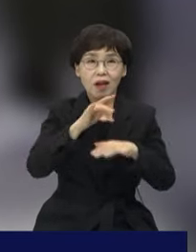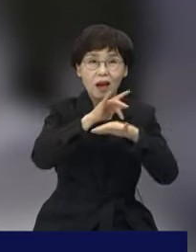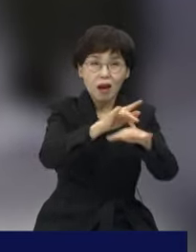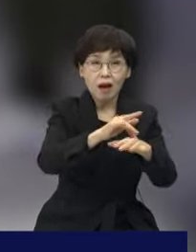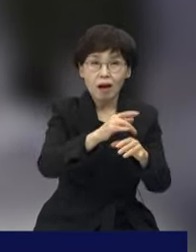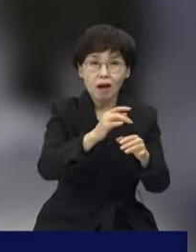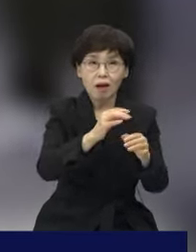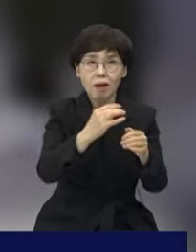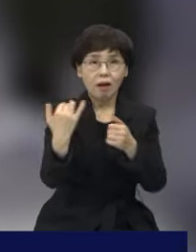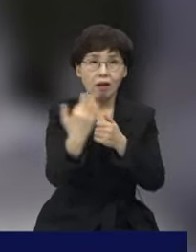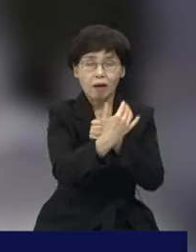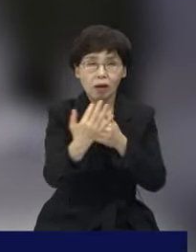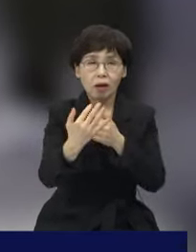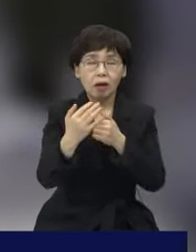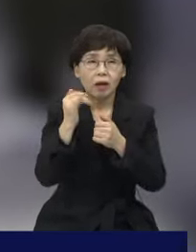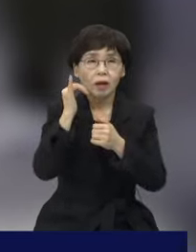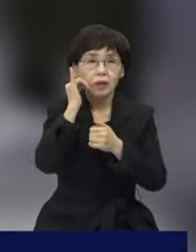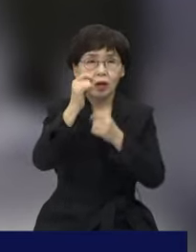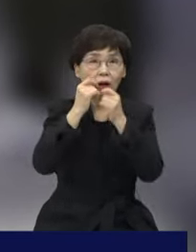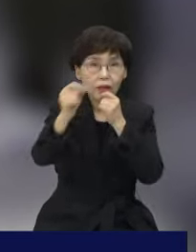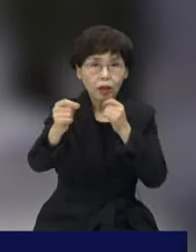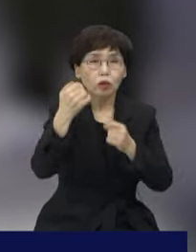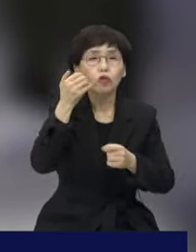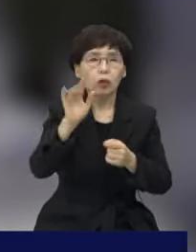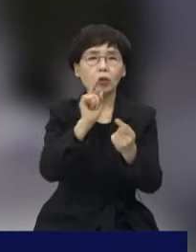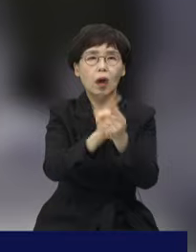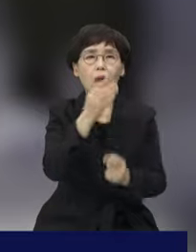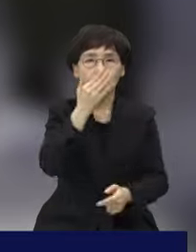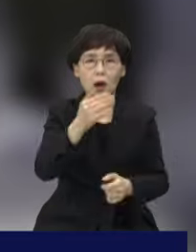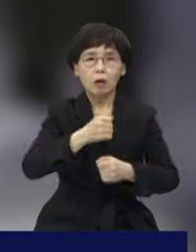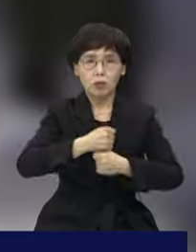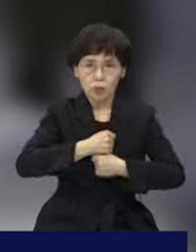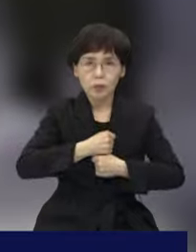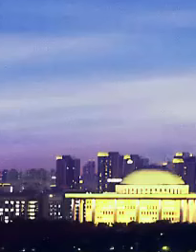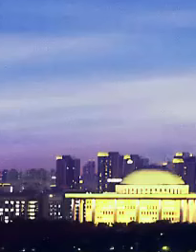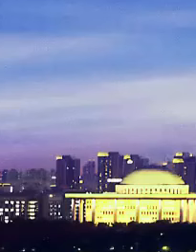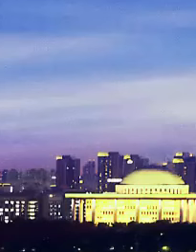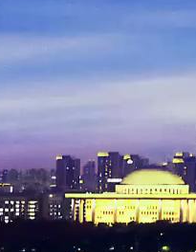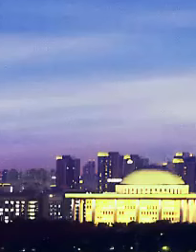속삭임 보이스피싱 누구든 당할 수 있으니 항상 조심 등의 반응을 보였습니다.